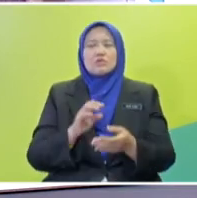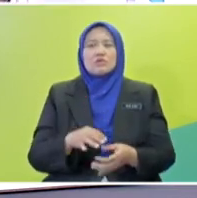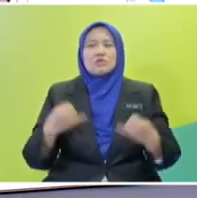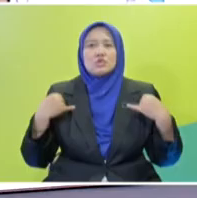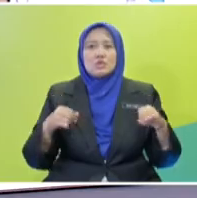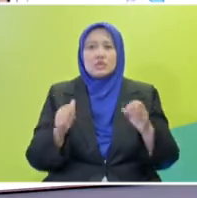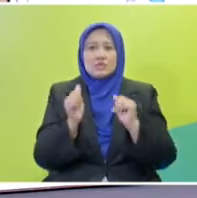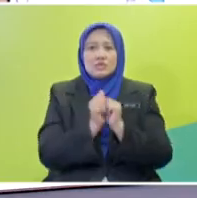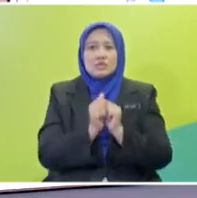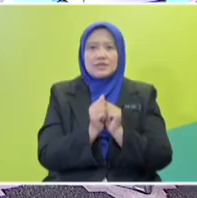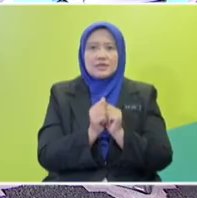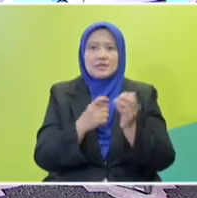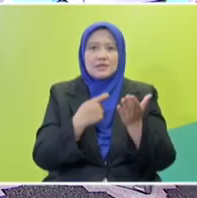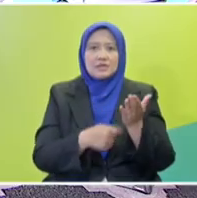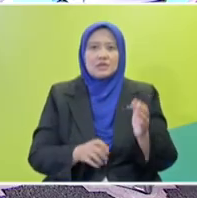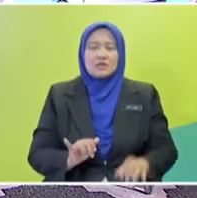tinggi